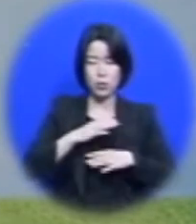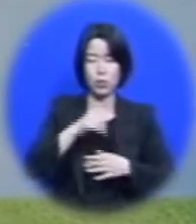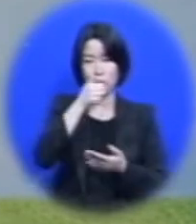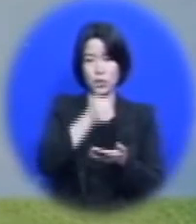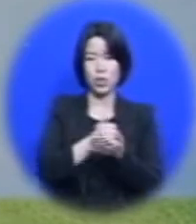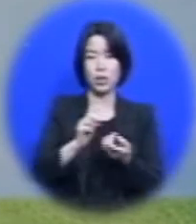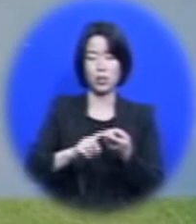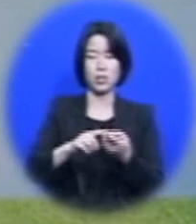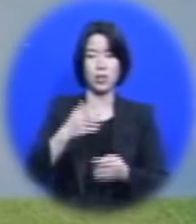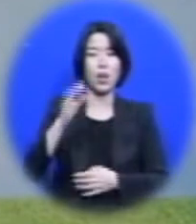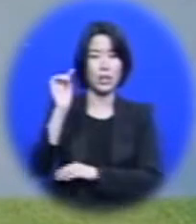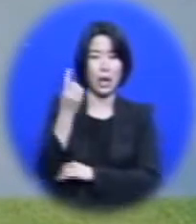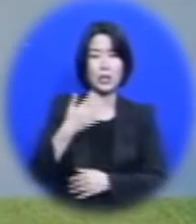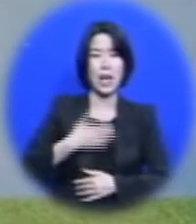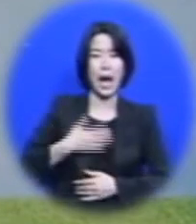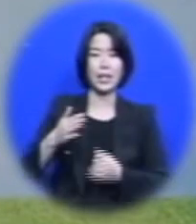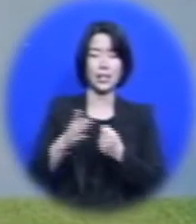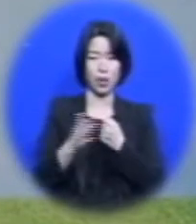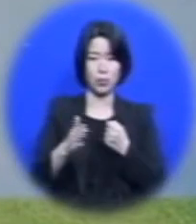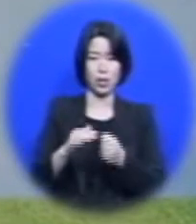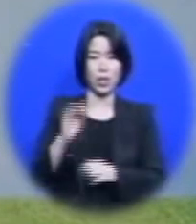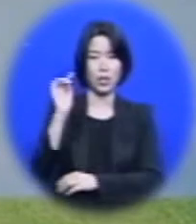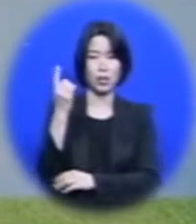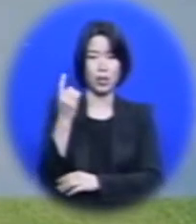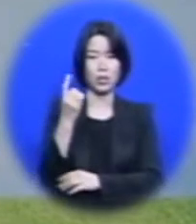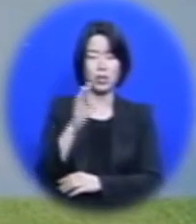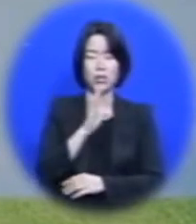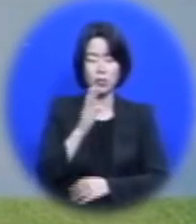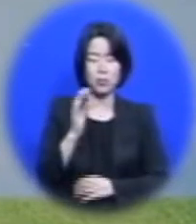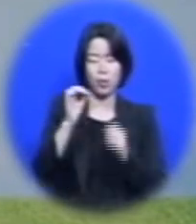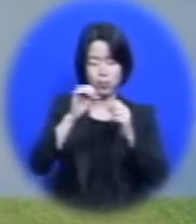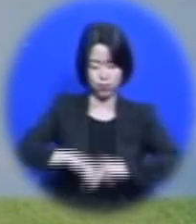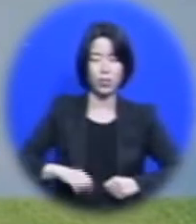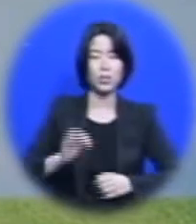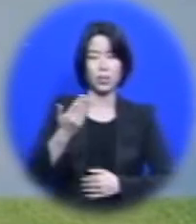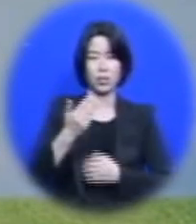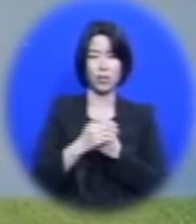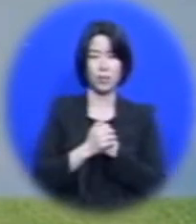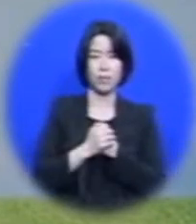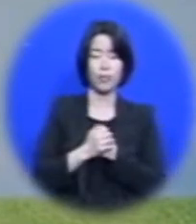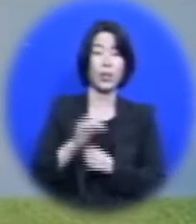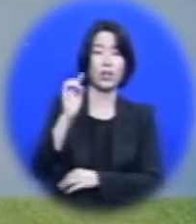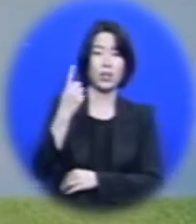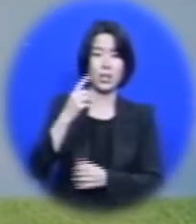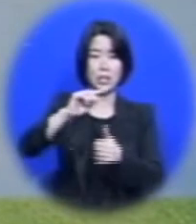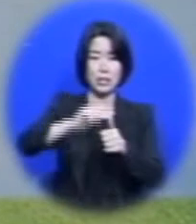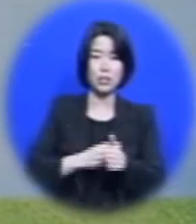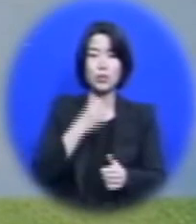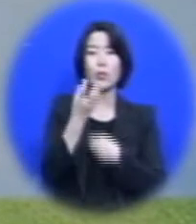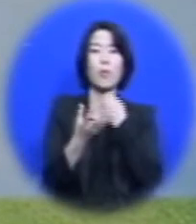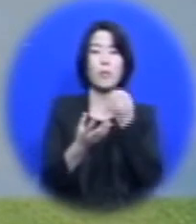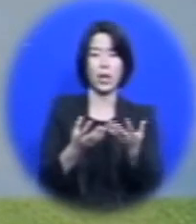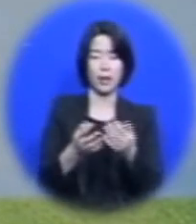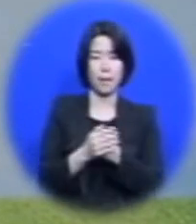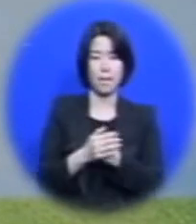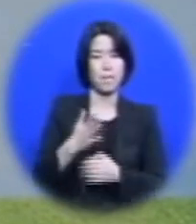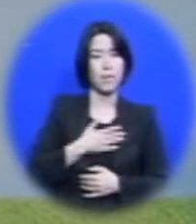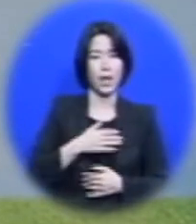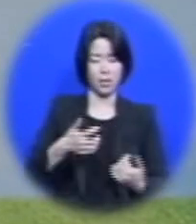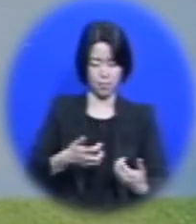아니까 다윗이 정말 무너진 거죠. 다윗은 스스로 고백했어요.